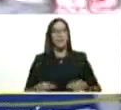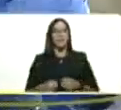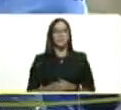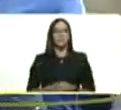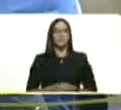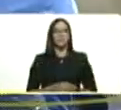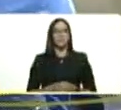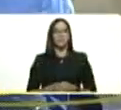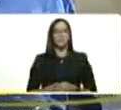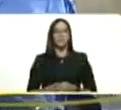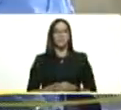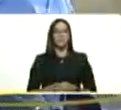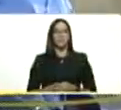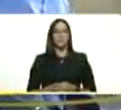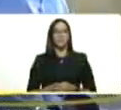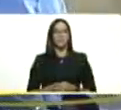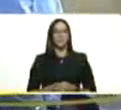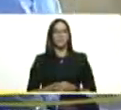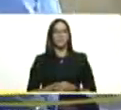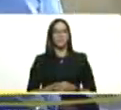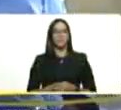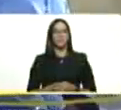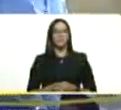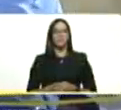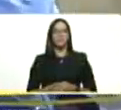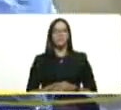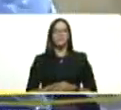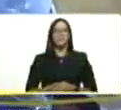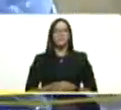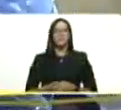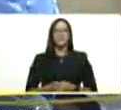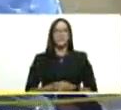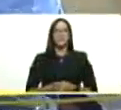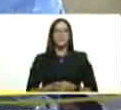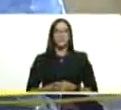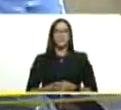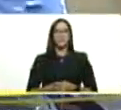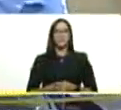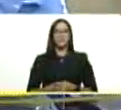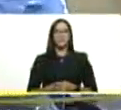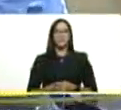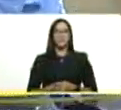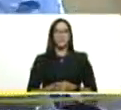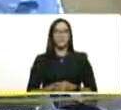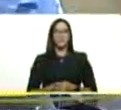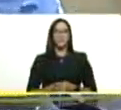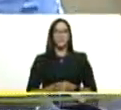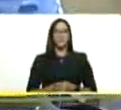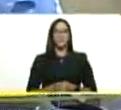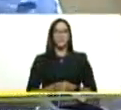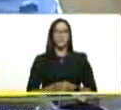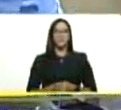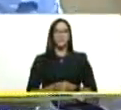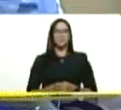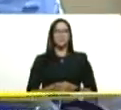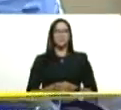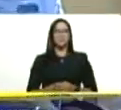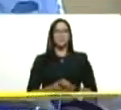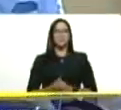شعب فنزويلا العظيم نحبكم من القلب واعتبروا أن لديكم ملايين الملايين من أحرار العالم